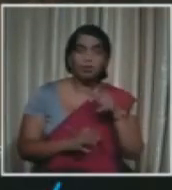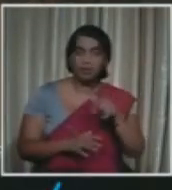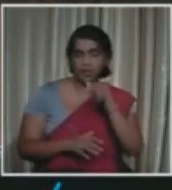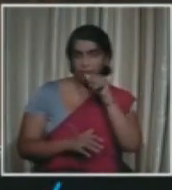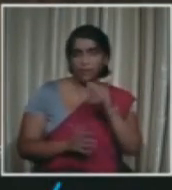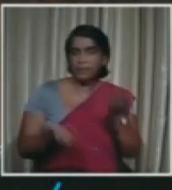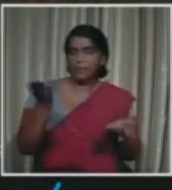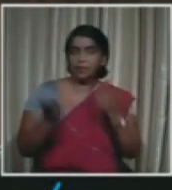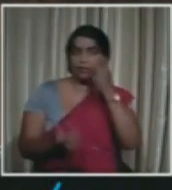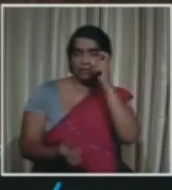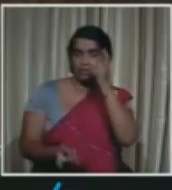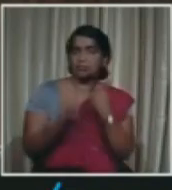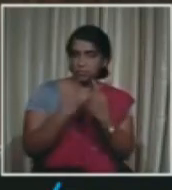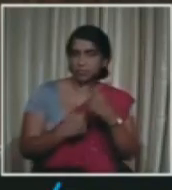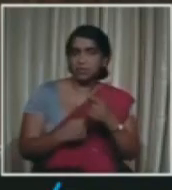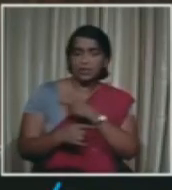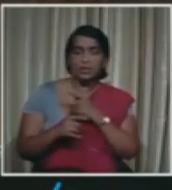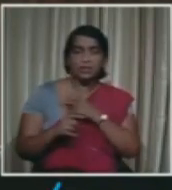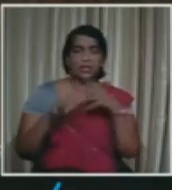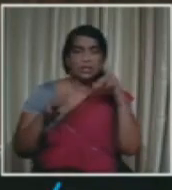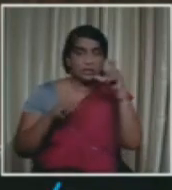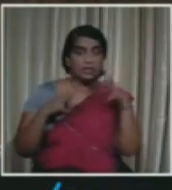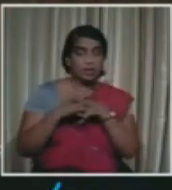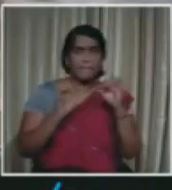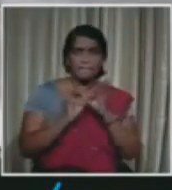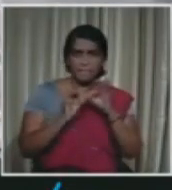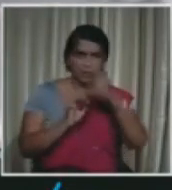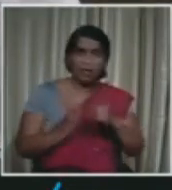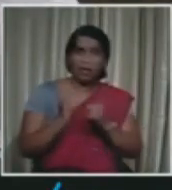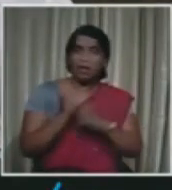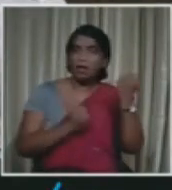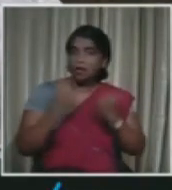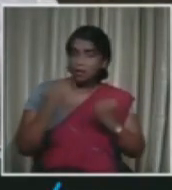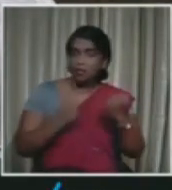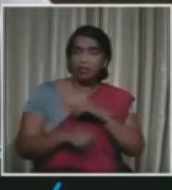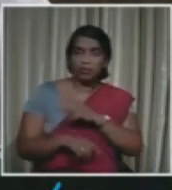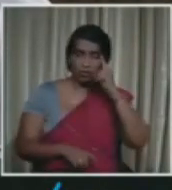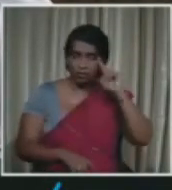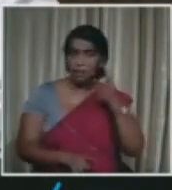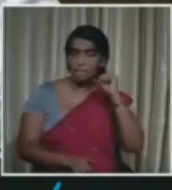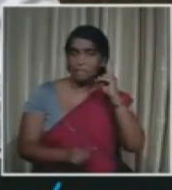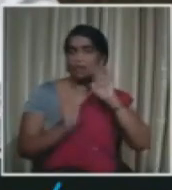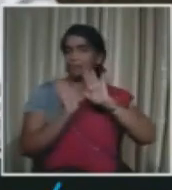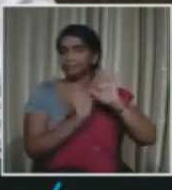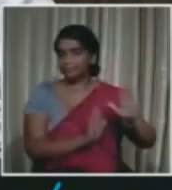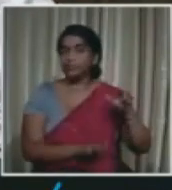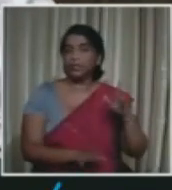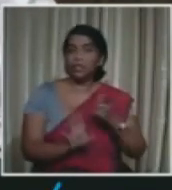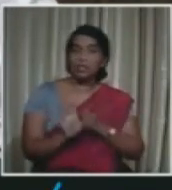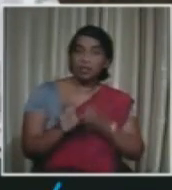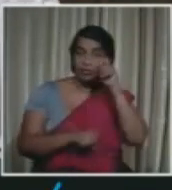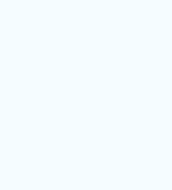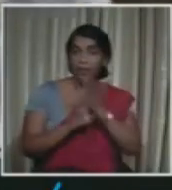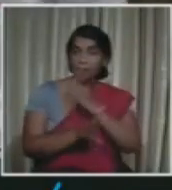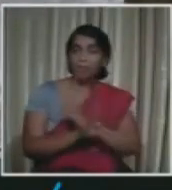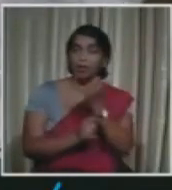සාධාරණ පරීක්ෂණයක් ඉල්ලා සිටින්න මේ සම්පකාරේ සභාපති බස්නායක කියන මිනිස්සයා බවුසරේ බොහොම හිතාමතා ප්‍රමාද කරා. ඊට පස්සේ තරුණ පිරිස ගිහිල්ලා